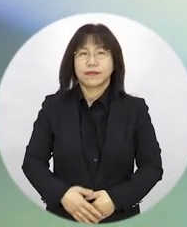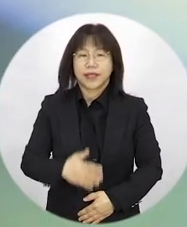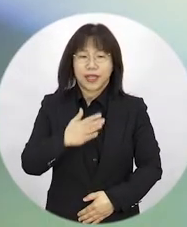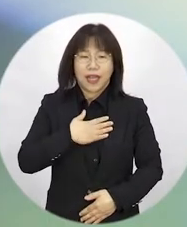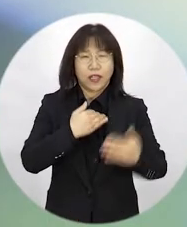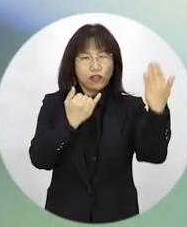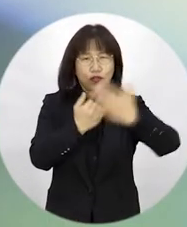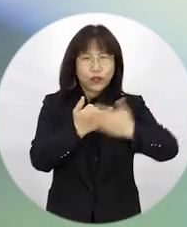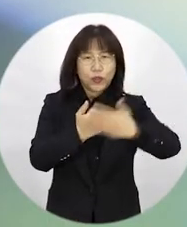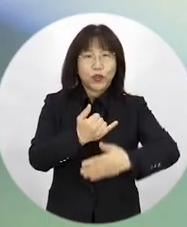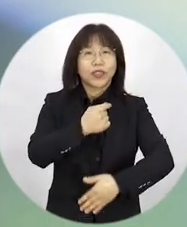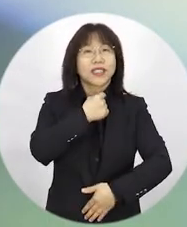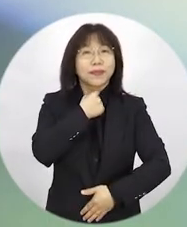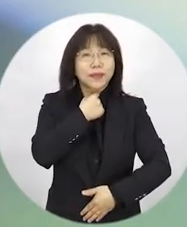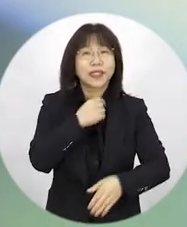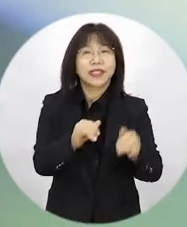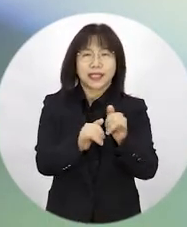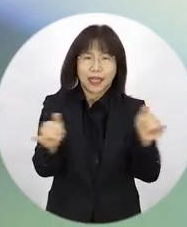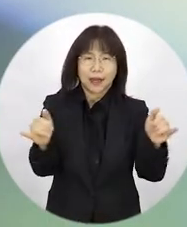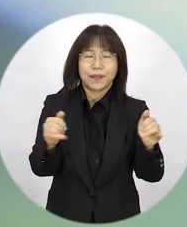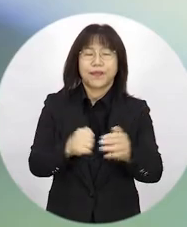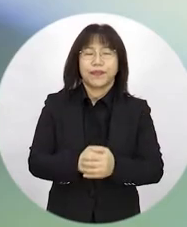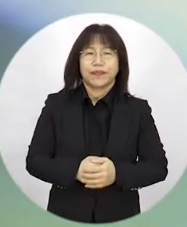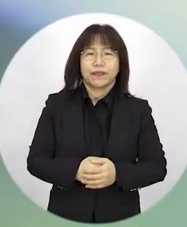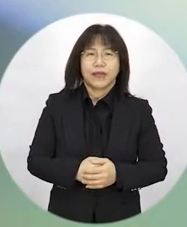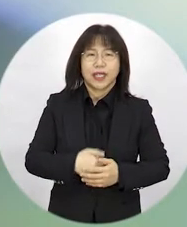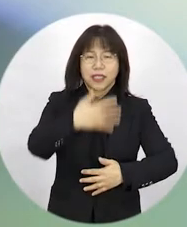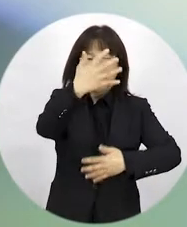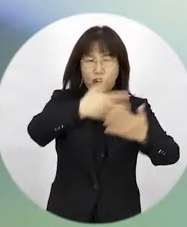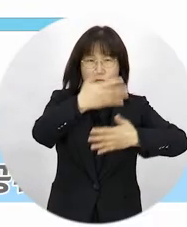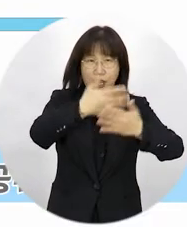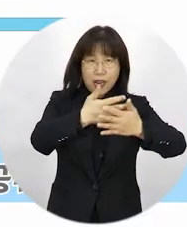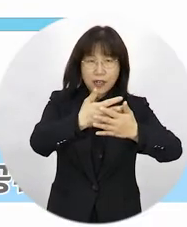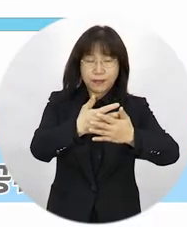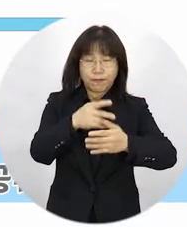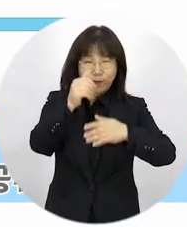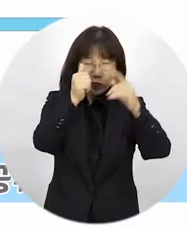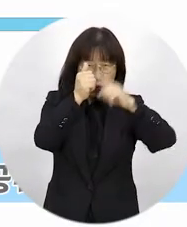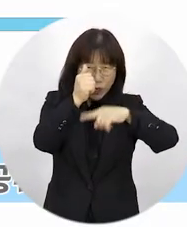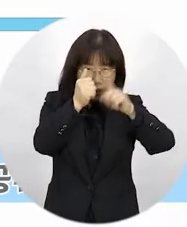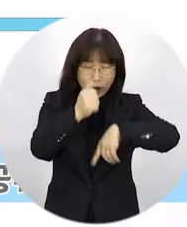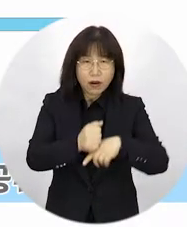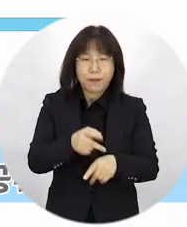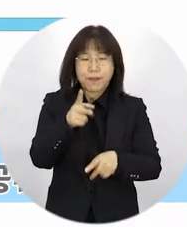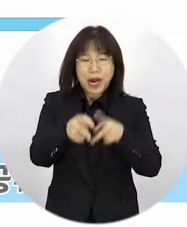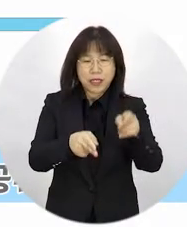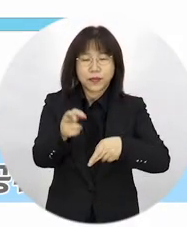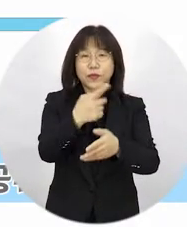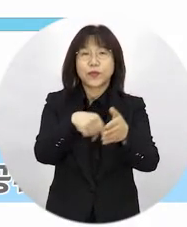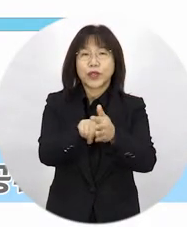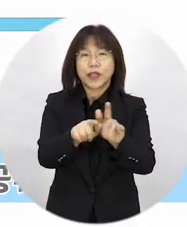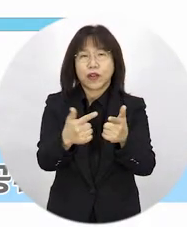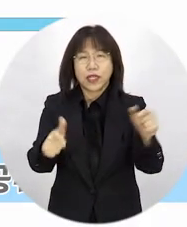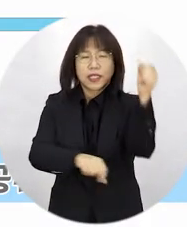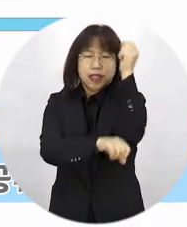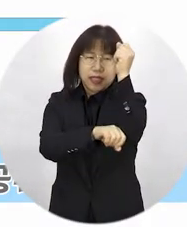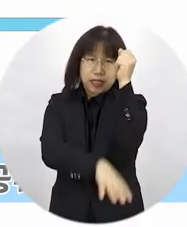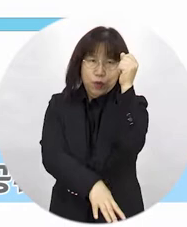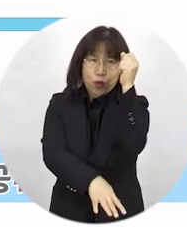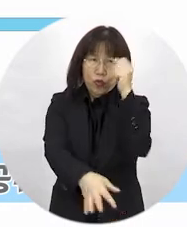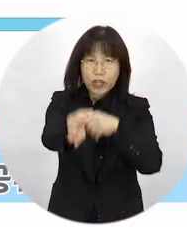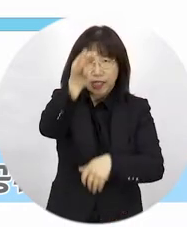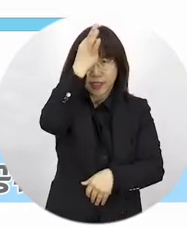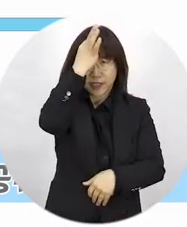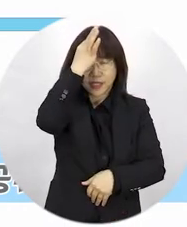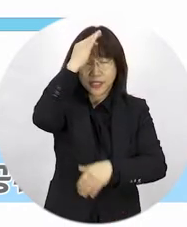먼저 나도 유튜버 1인 미디어 크리에이터 강좌는 영상 촬영과 편집 등 1인 미디어 크리에이터가 되기 위해 기본적으로 알아야